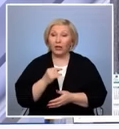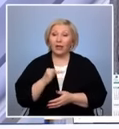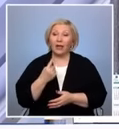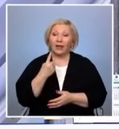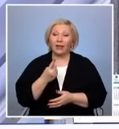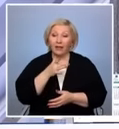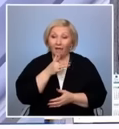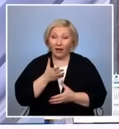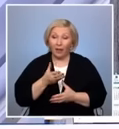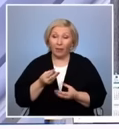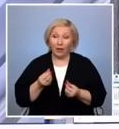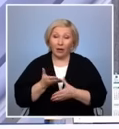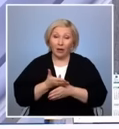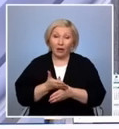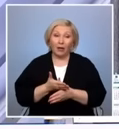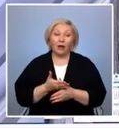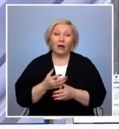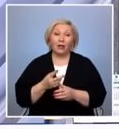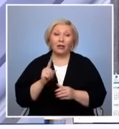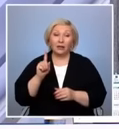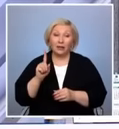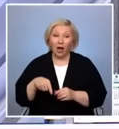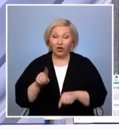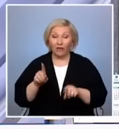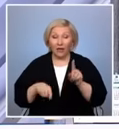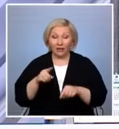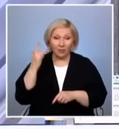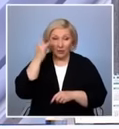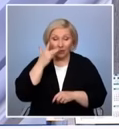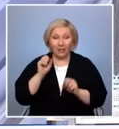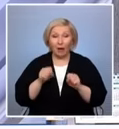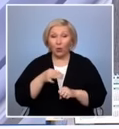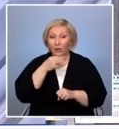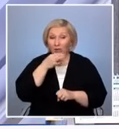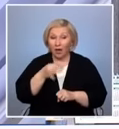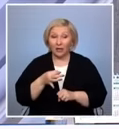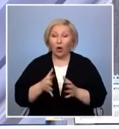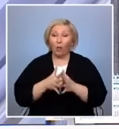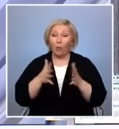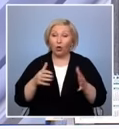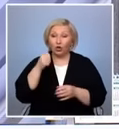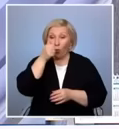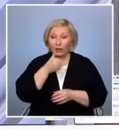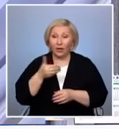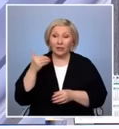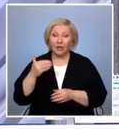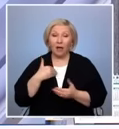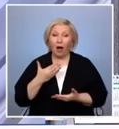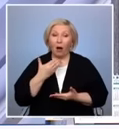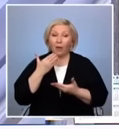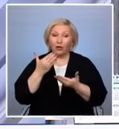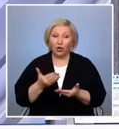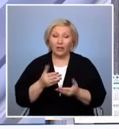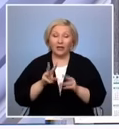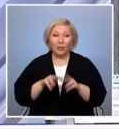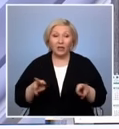он там всего лишь организовывает снабжение и обеспечение этих частей всевозможными материальными благами. Немного